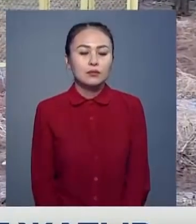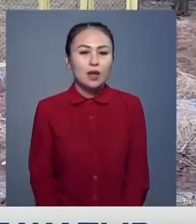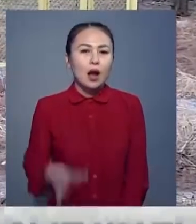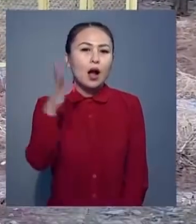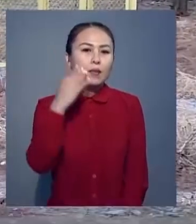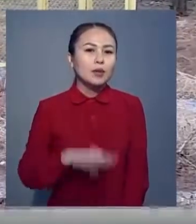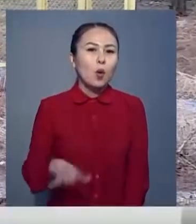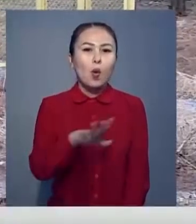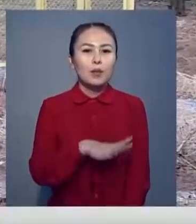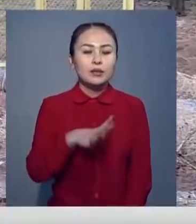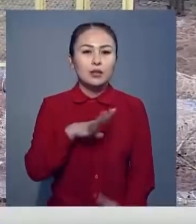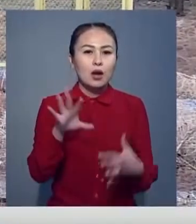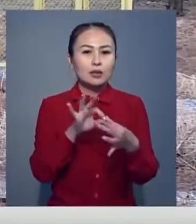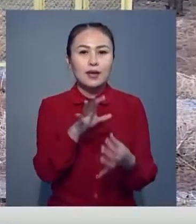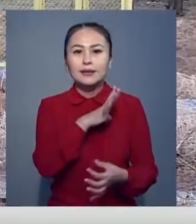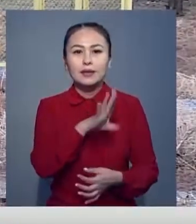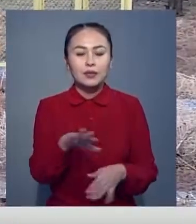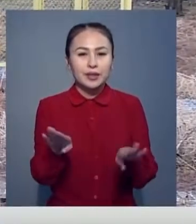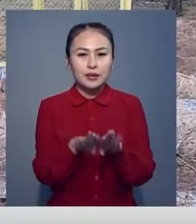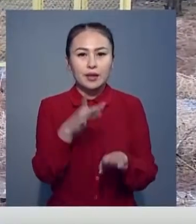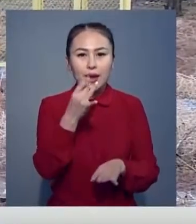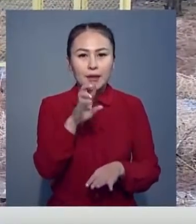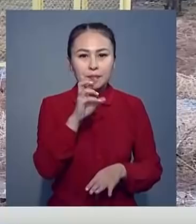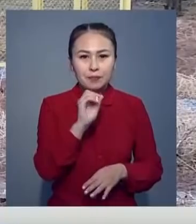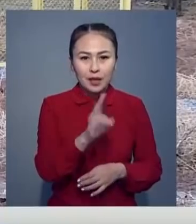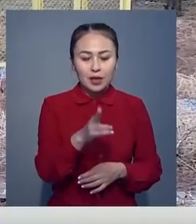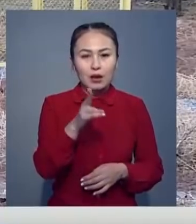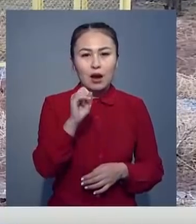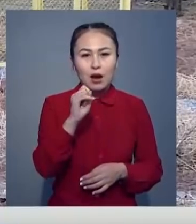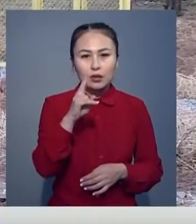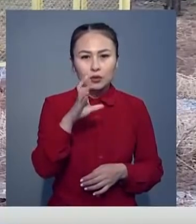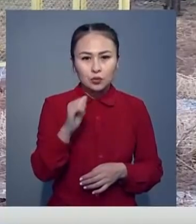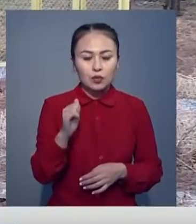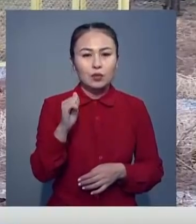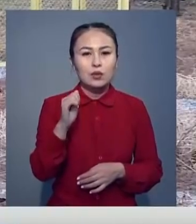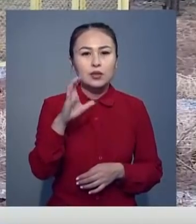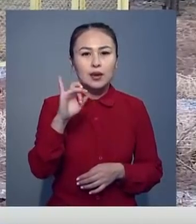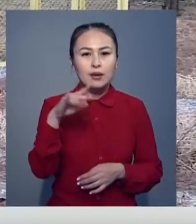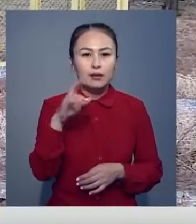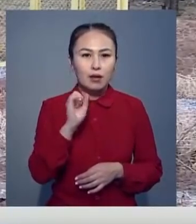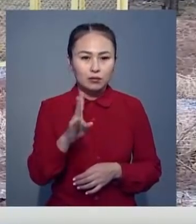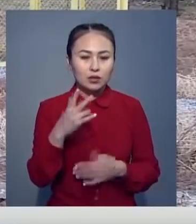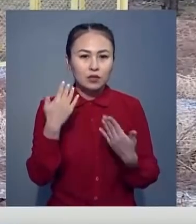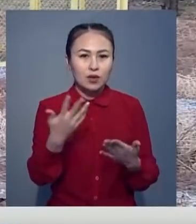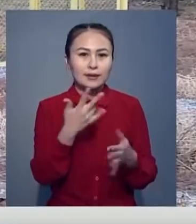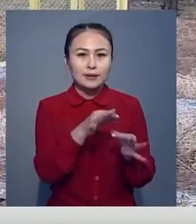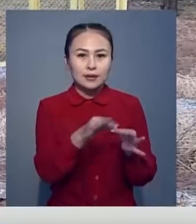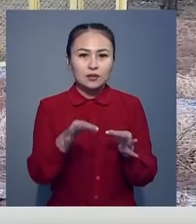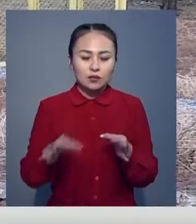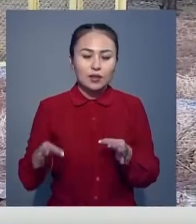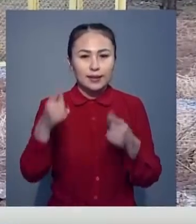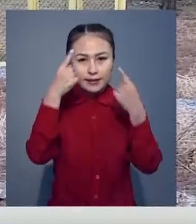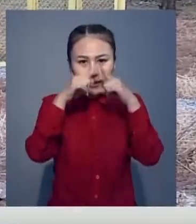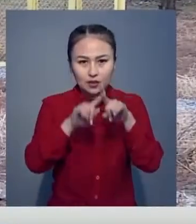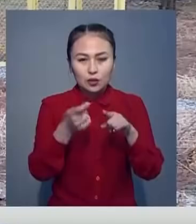Алматы облысында газға қосылмаған 5 аудан бар. Олар Райымбек, Кеген және Ақсу, Сарқан, Алакөл аудандары. Осы 3 ауданға газ тарту үшін техникалық,